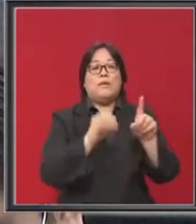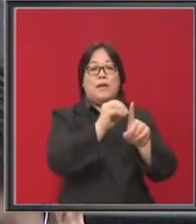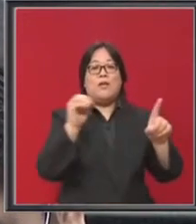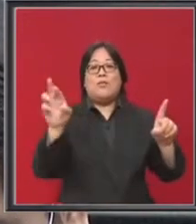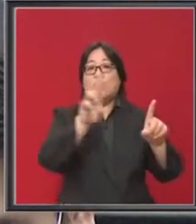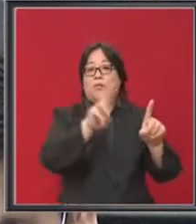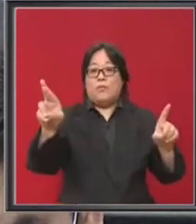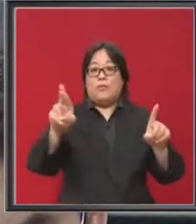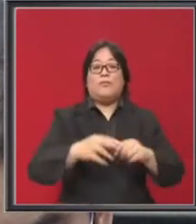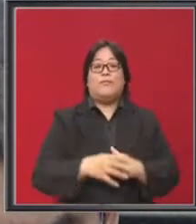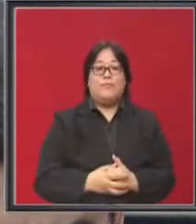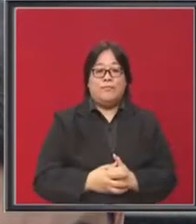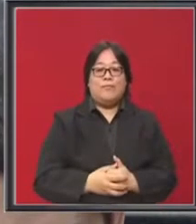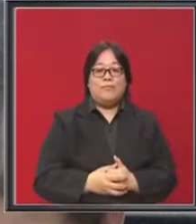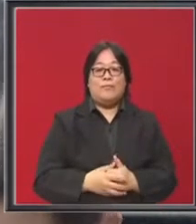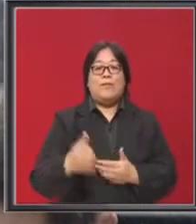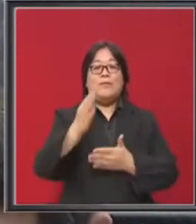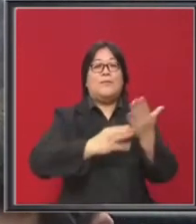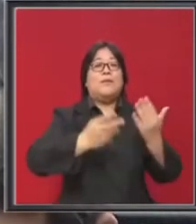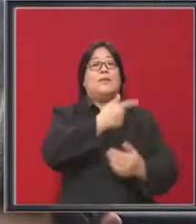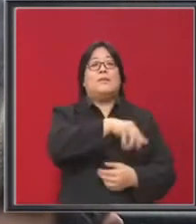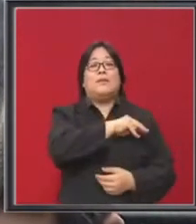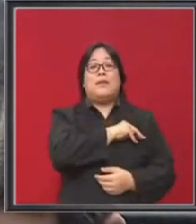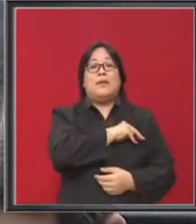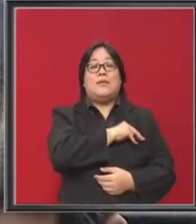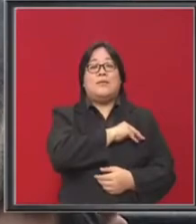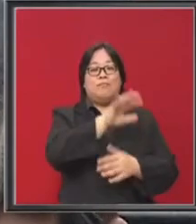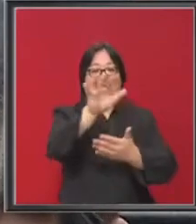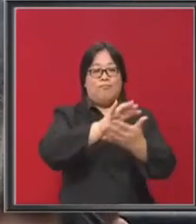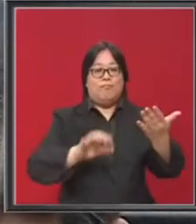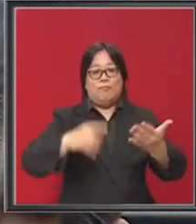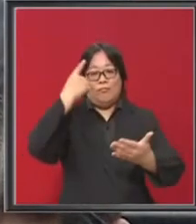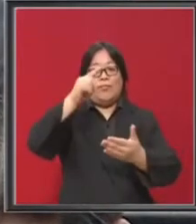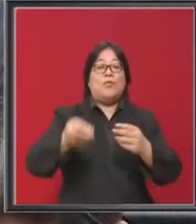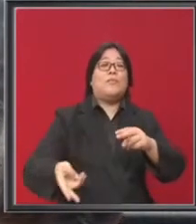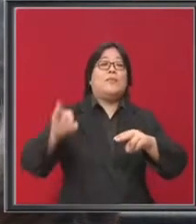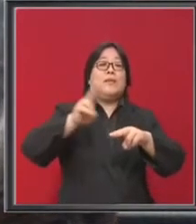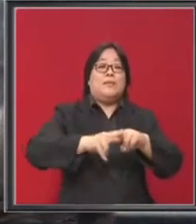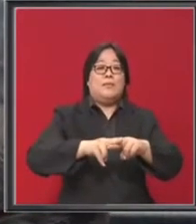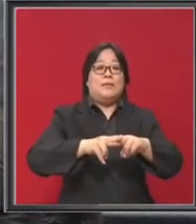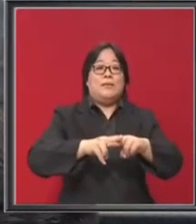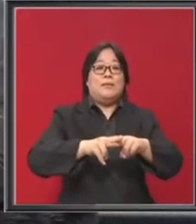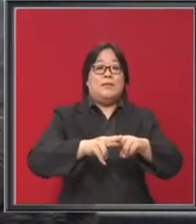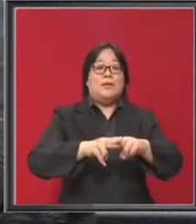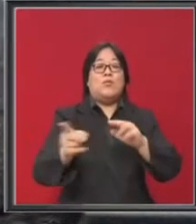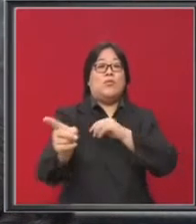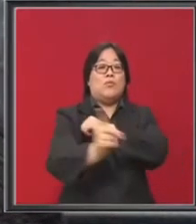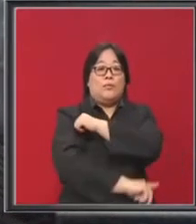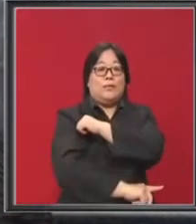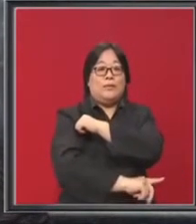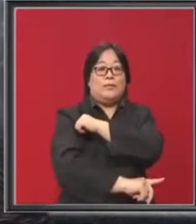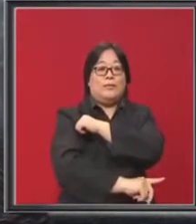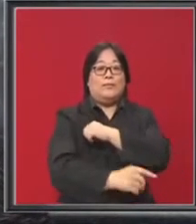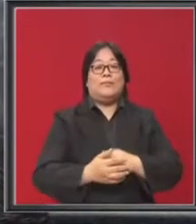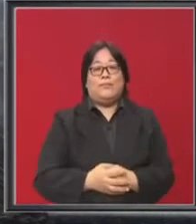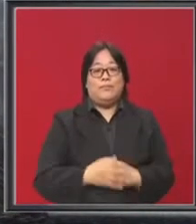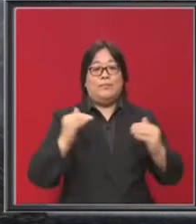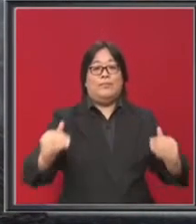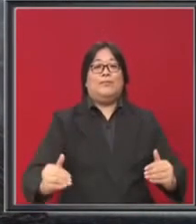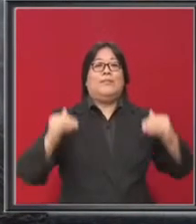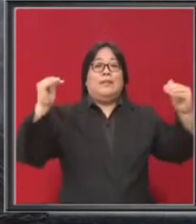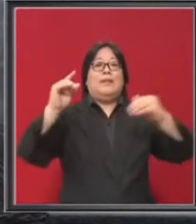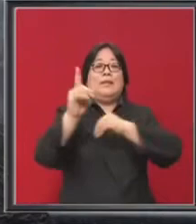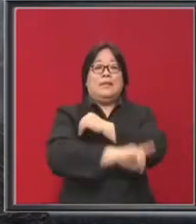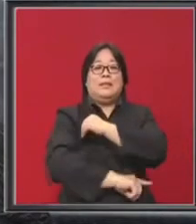segadung ibu gak Kementerian merangkum untuk menambah Hai hukuman dengan